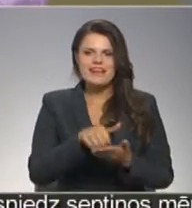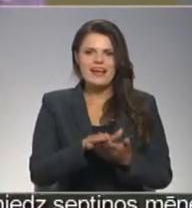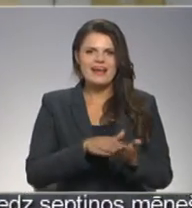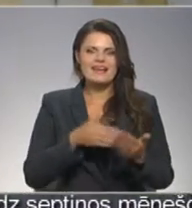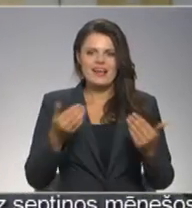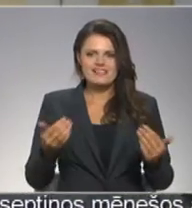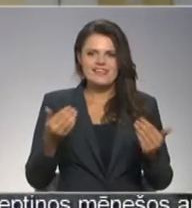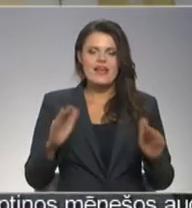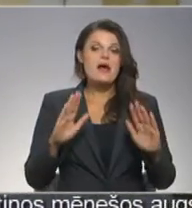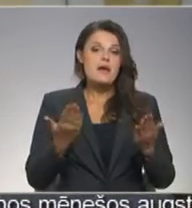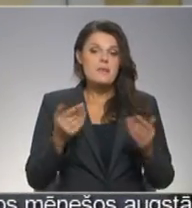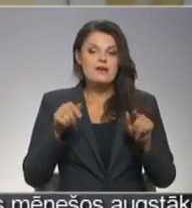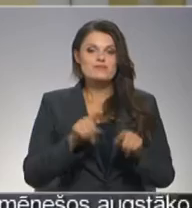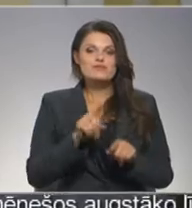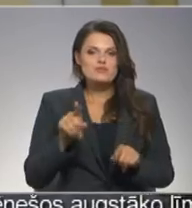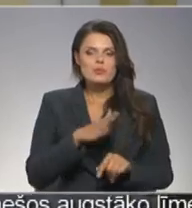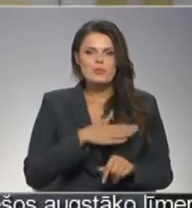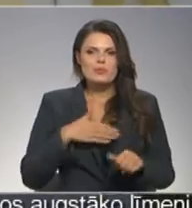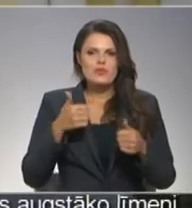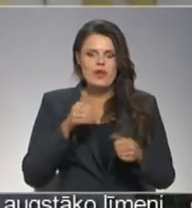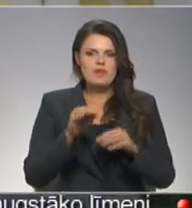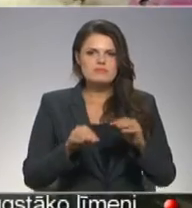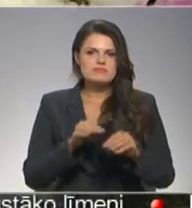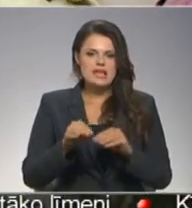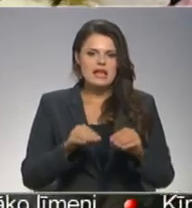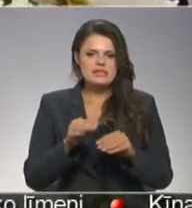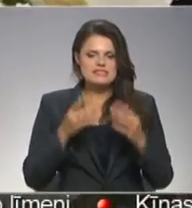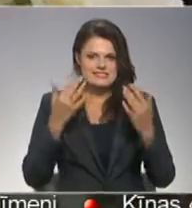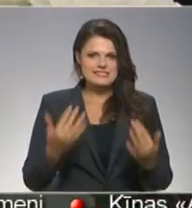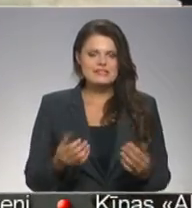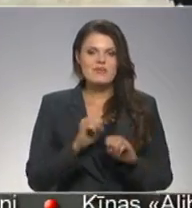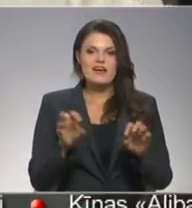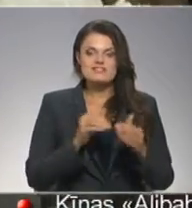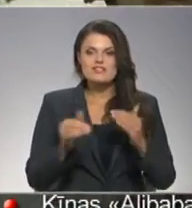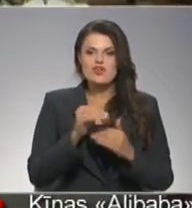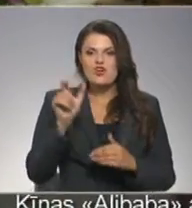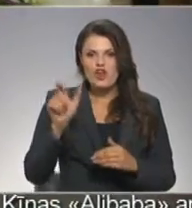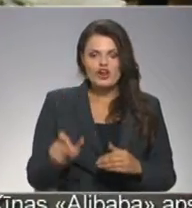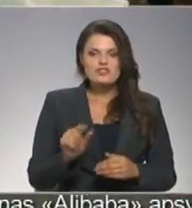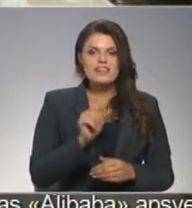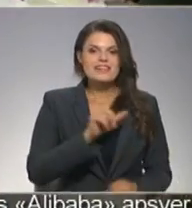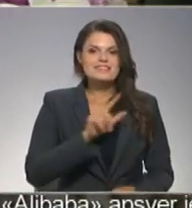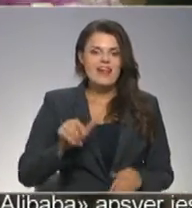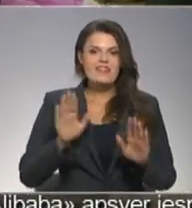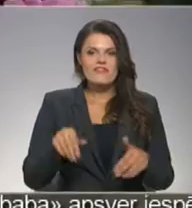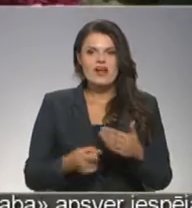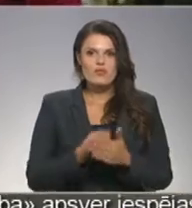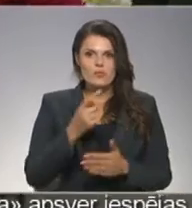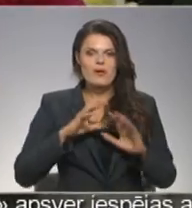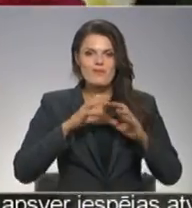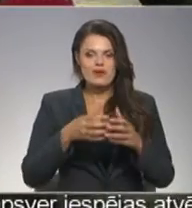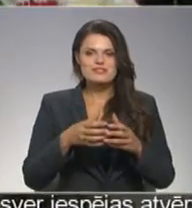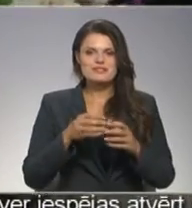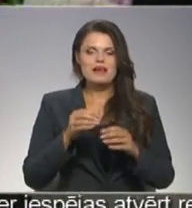peonija tagad, bet šī ir izcils selekcijas sasniegums. Kā stāsta kolekcionārs, drīz Latvijā varētu parādīties